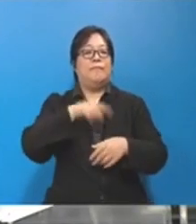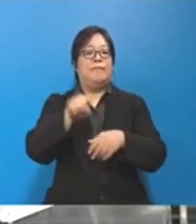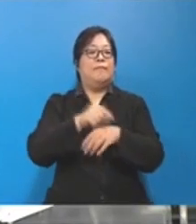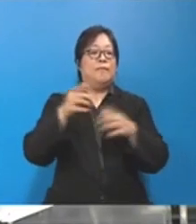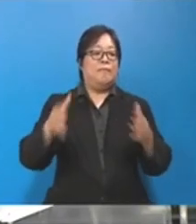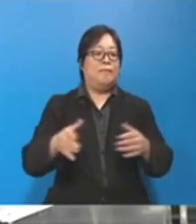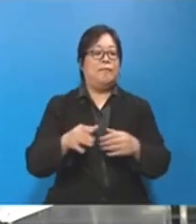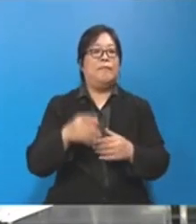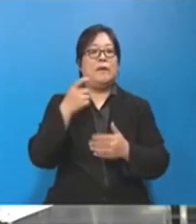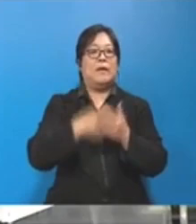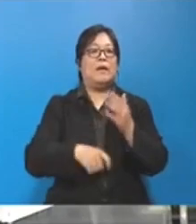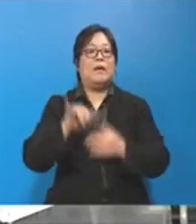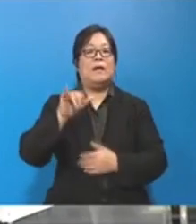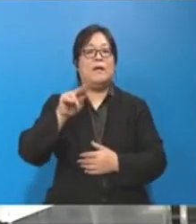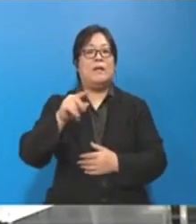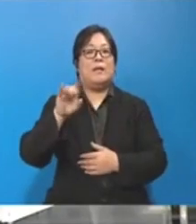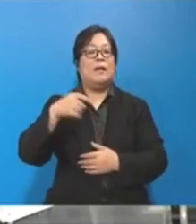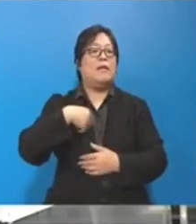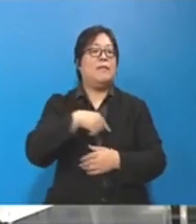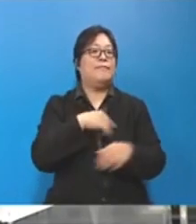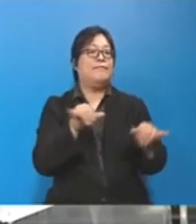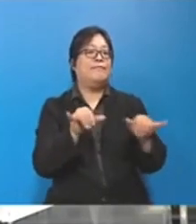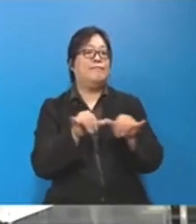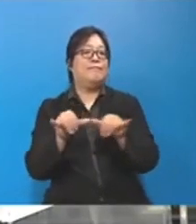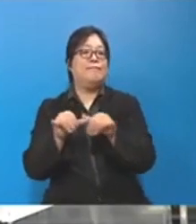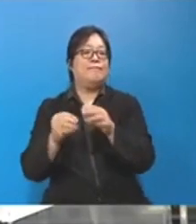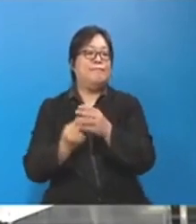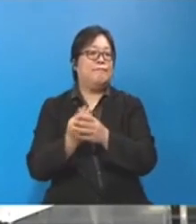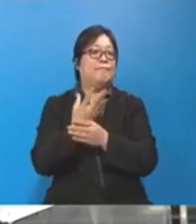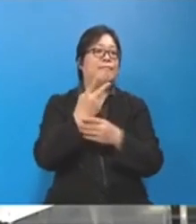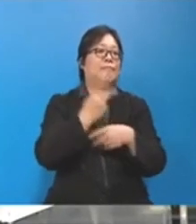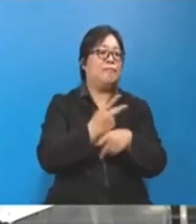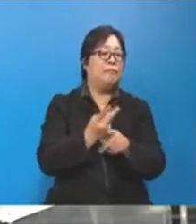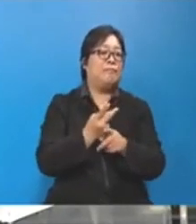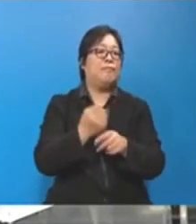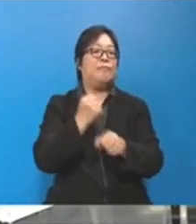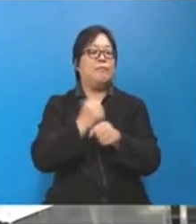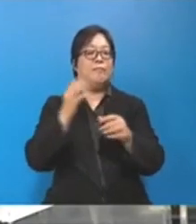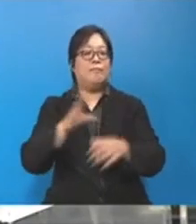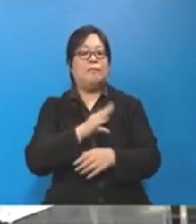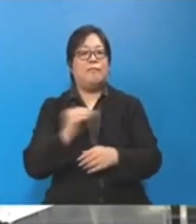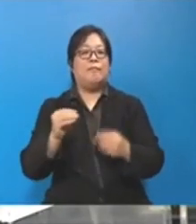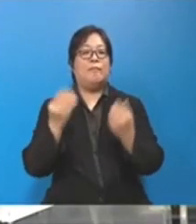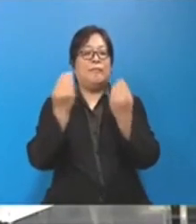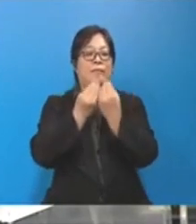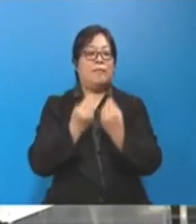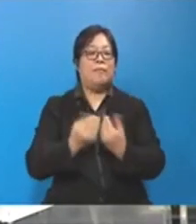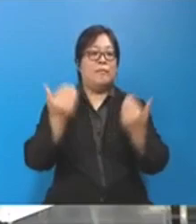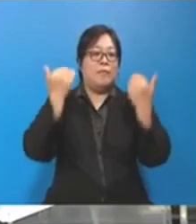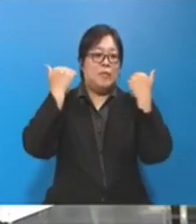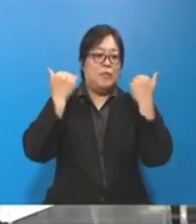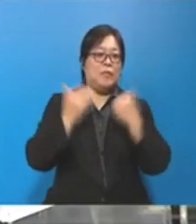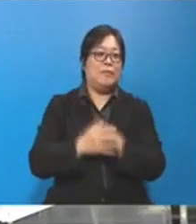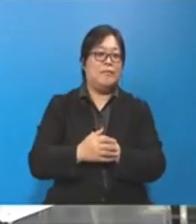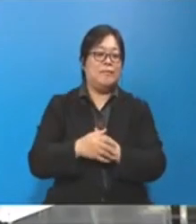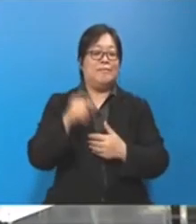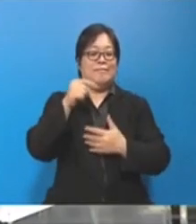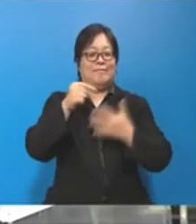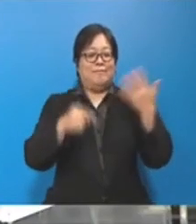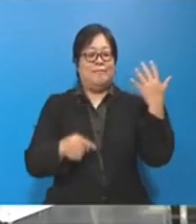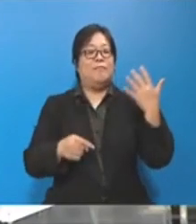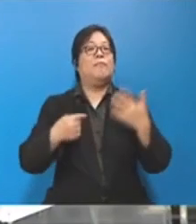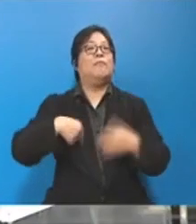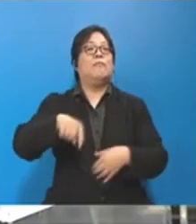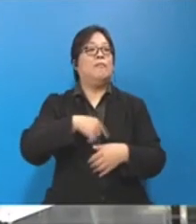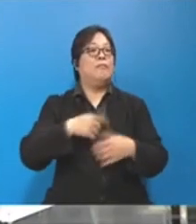price index yang kita ukur pertumbuhan productivity buruh dan juga kada pengangguran ini tetap kalau yang